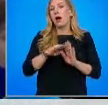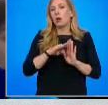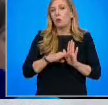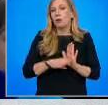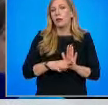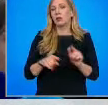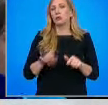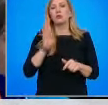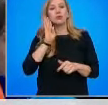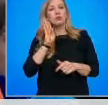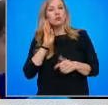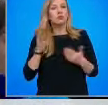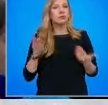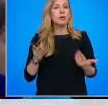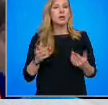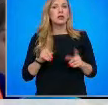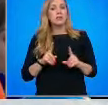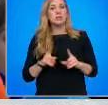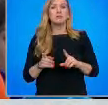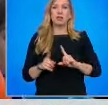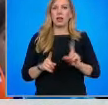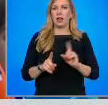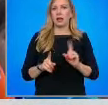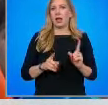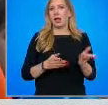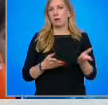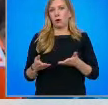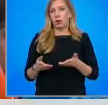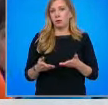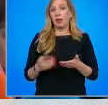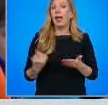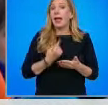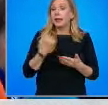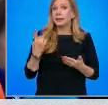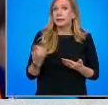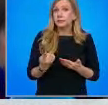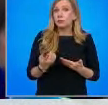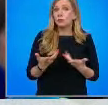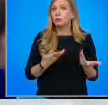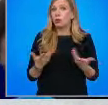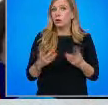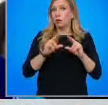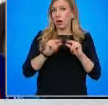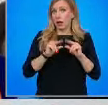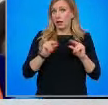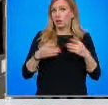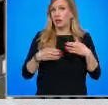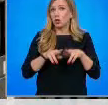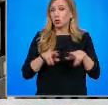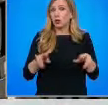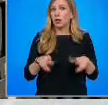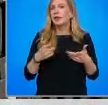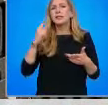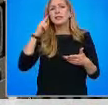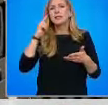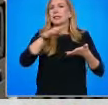да чухме, които да навеждат в обратна посока. Единственото, на което се позоваха колегите, беше становище